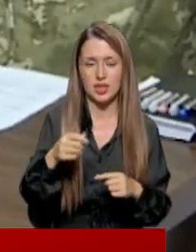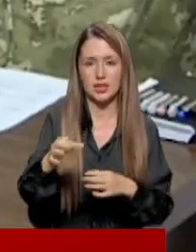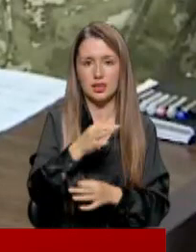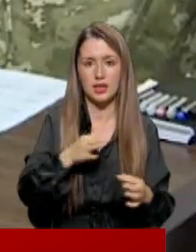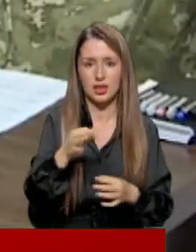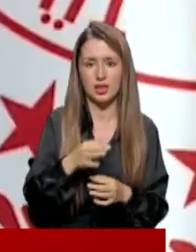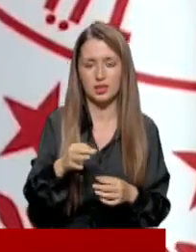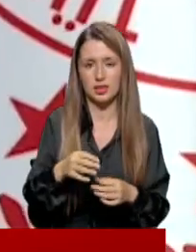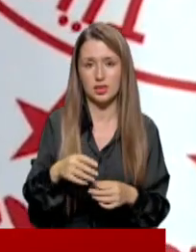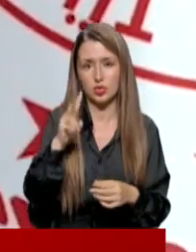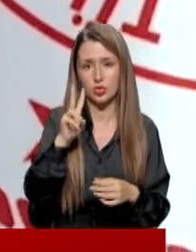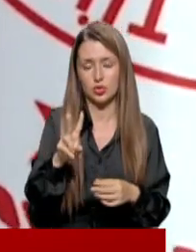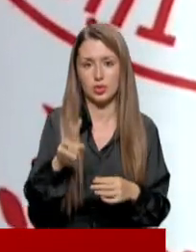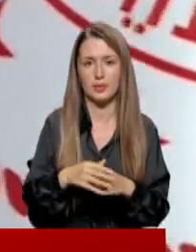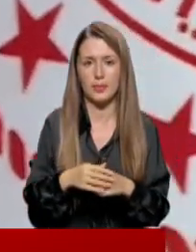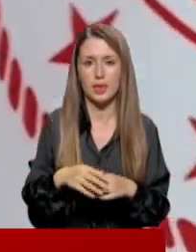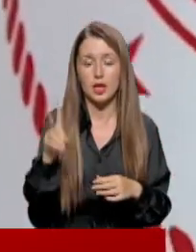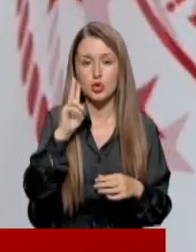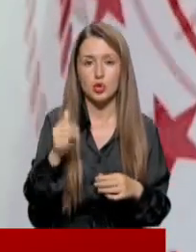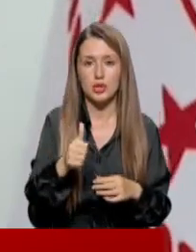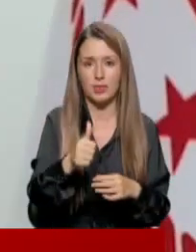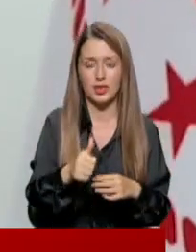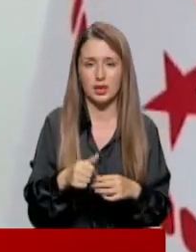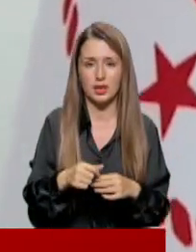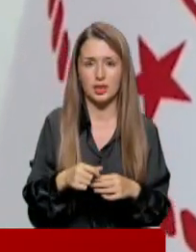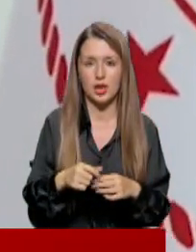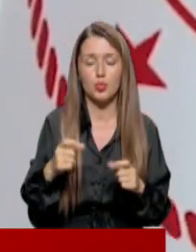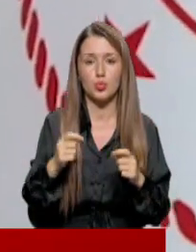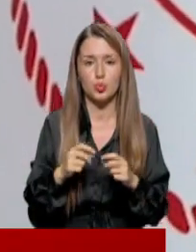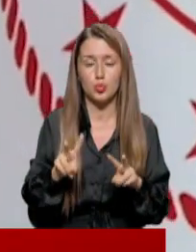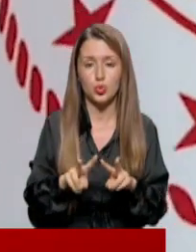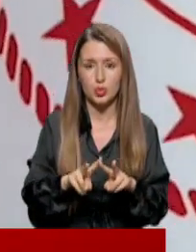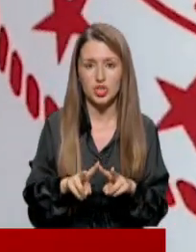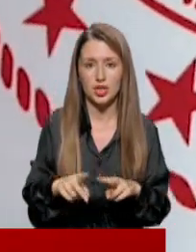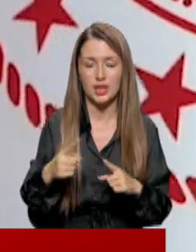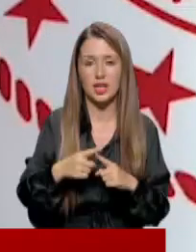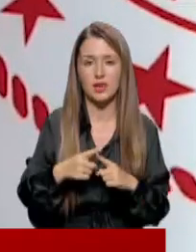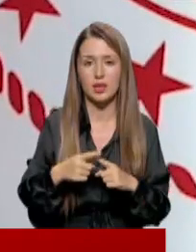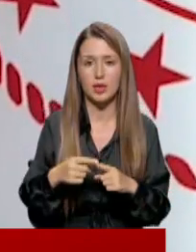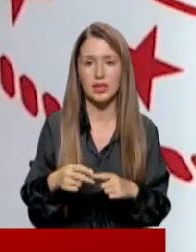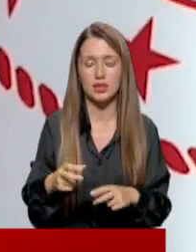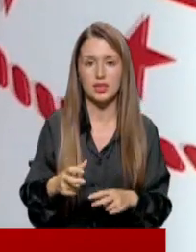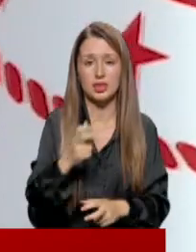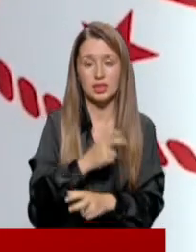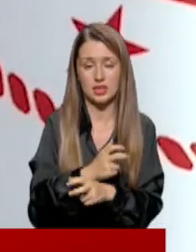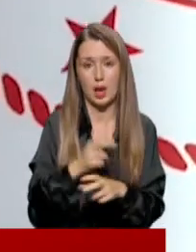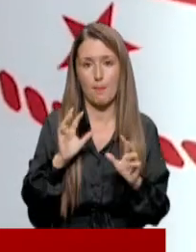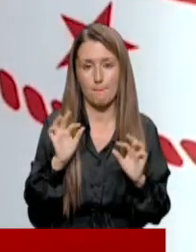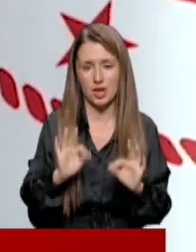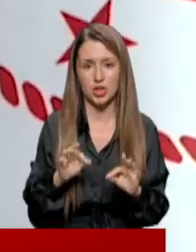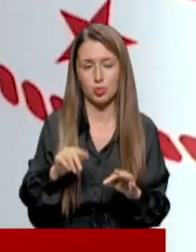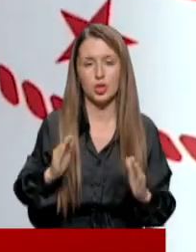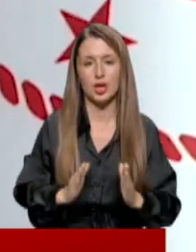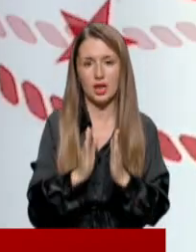hedeflerini işaret etti. Suriye bölgesinde son zamanlarda Münbiç'ten ve Tedifat'tan bazı tacizler ve tecavüzler başladı. Bunlara